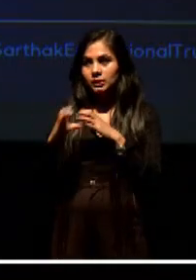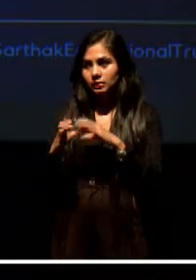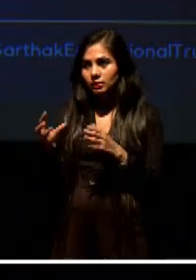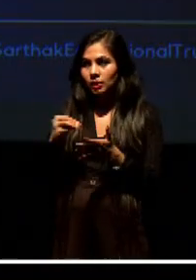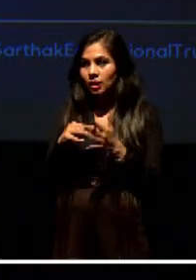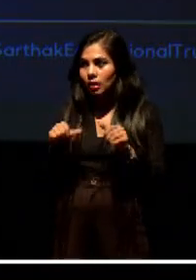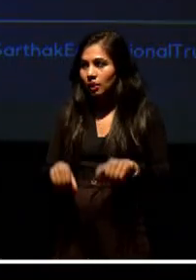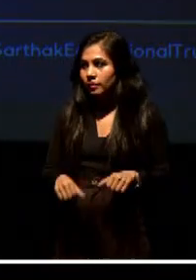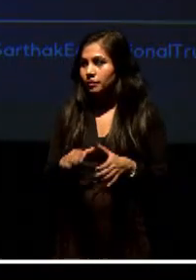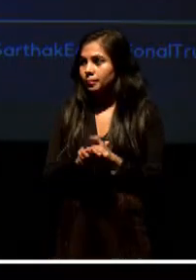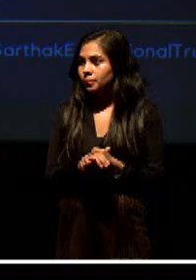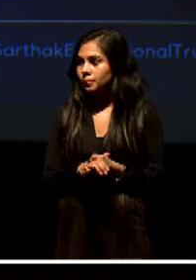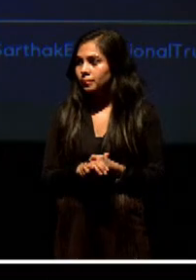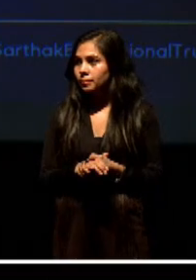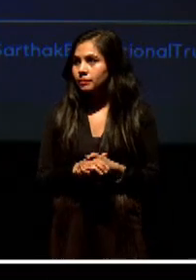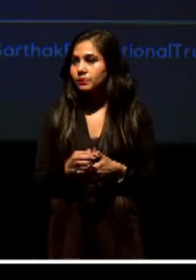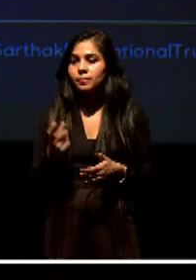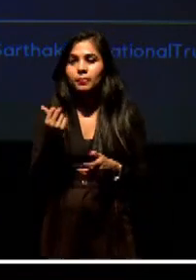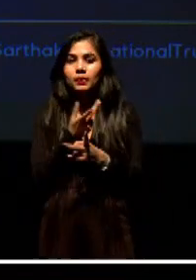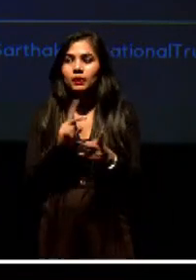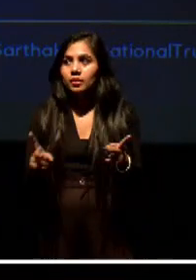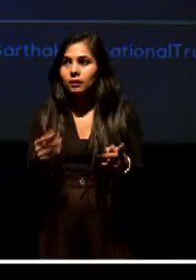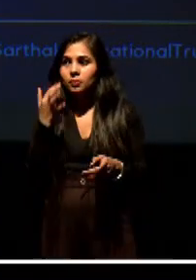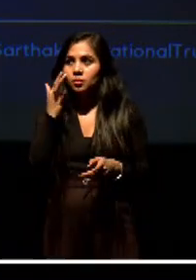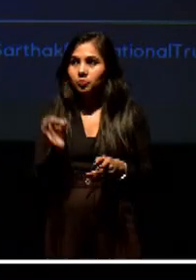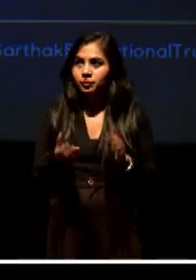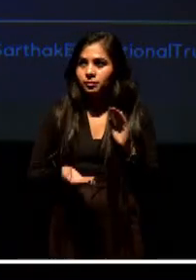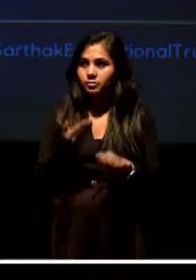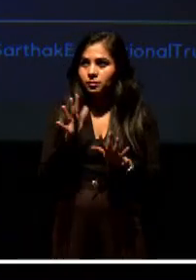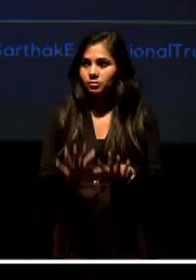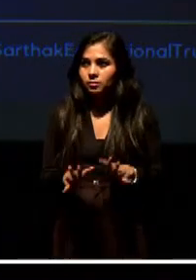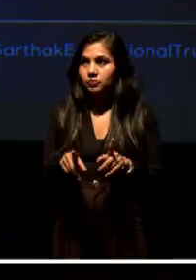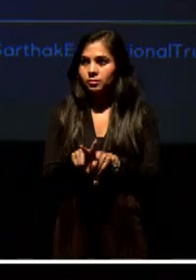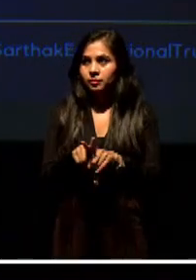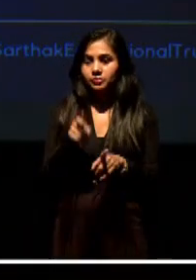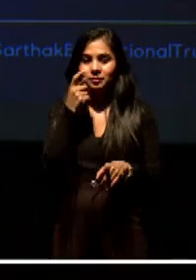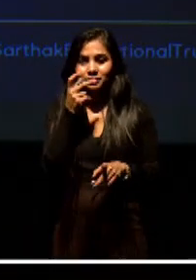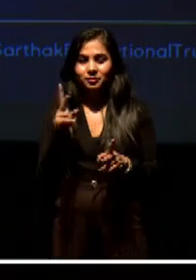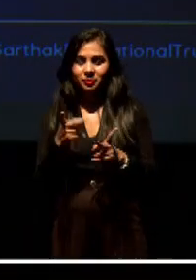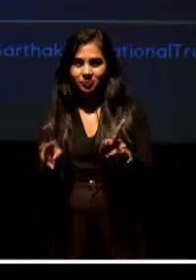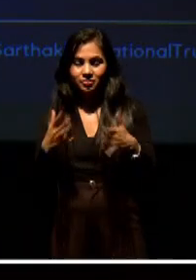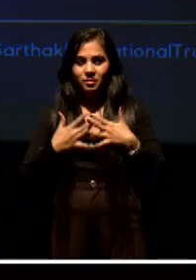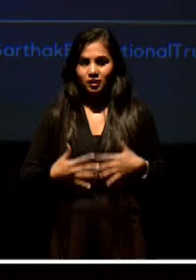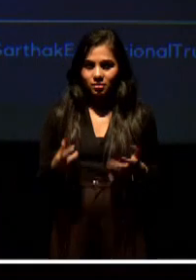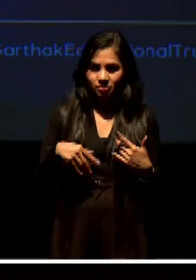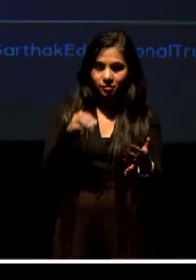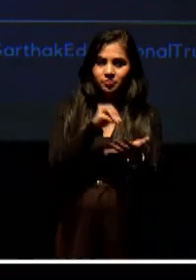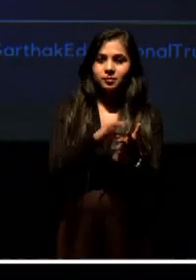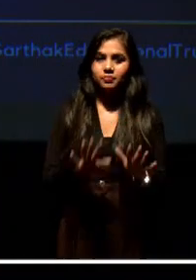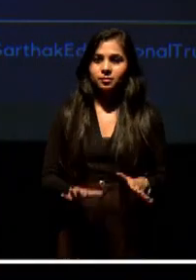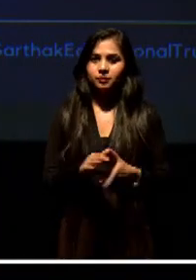सकते हैं जिनमें कि प्राइवेसी की बहुत ज़्यादा इम्पोर्टेंस है, जैसे सेक्सुअल हेल्थ के बारे में आपने इंडिकेट किया है, वर्चुअल फ्रेंड आपने